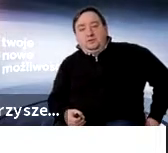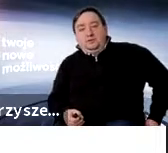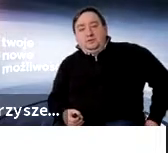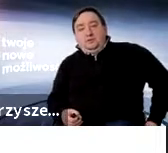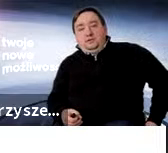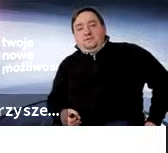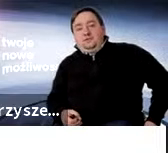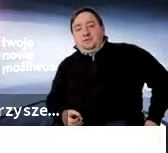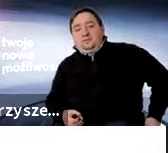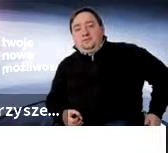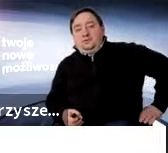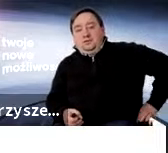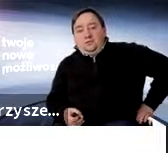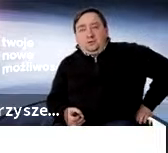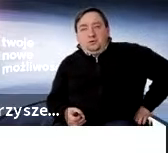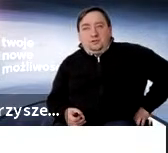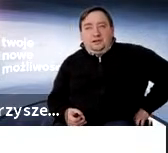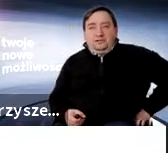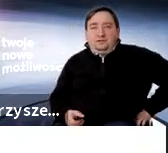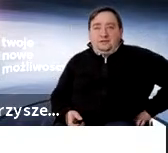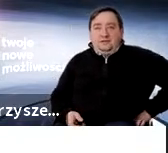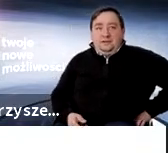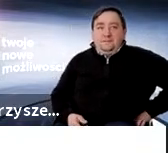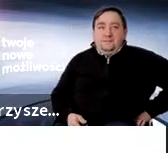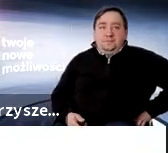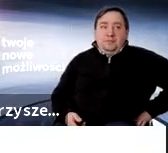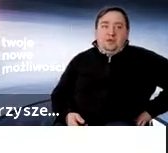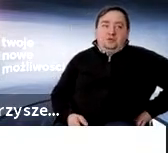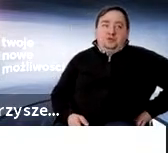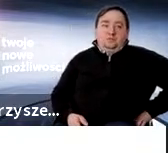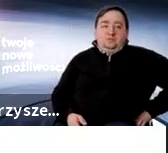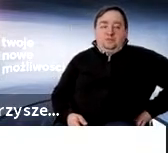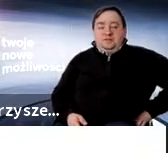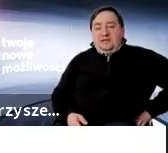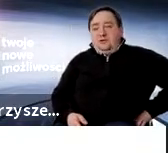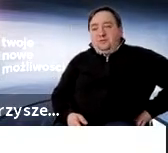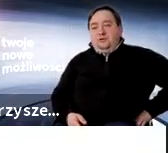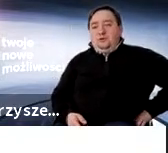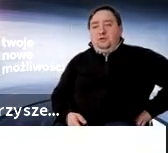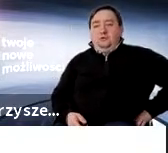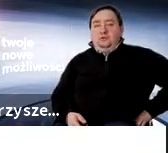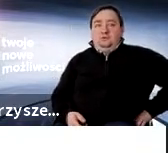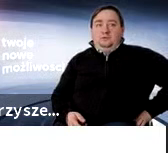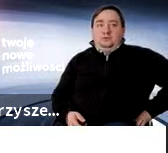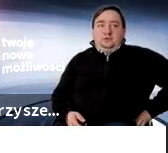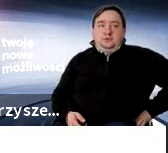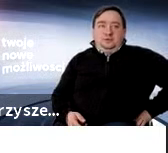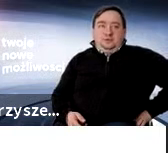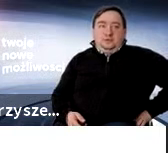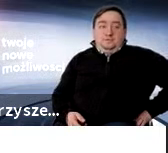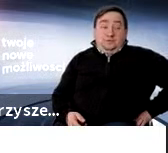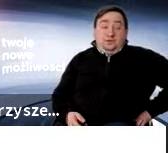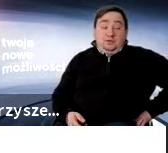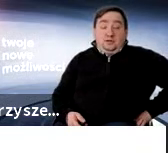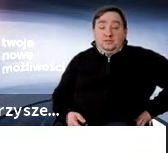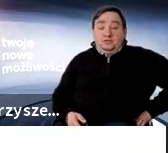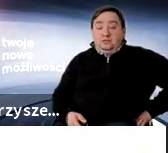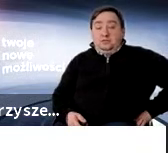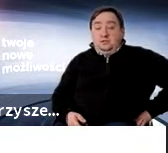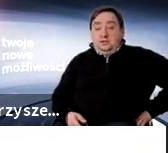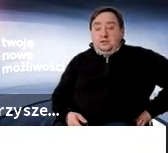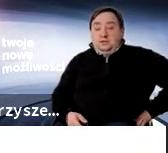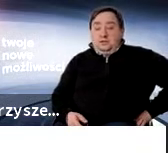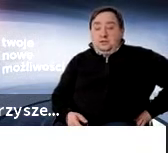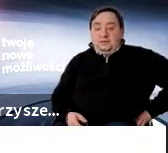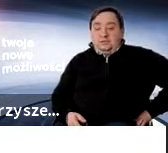miejscu, w którym studia były dotąd realizowane. Osoby powracają do w krótkim okresie